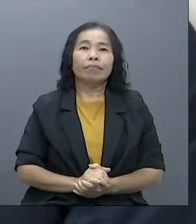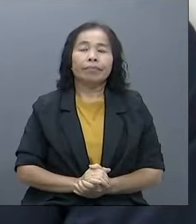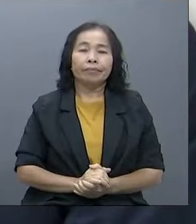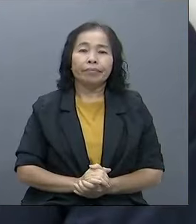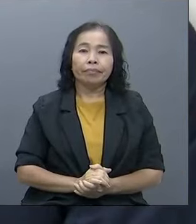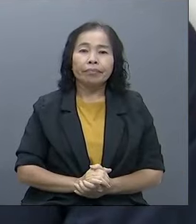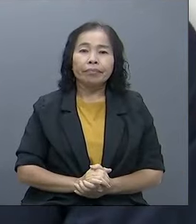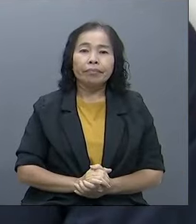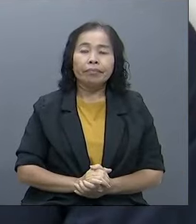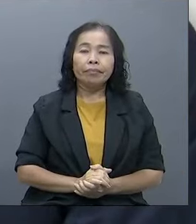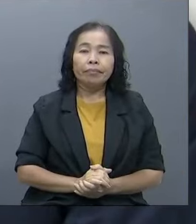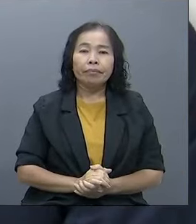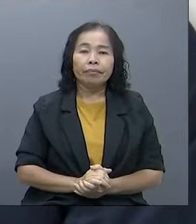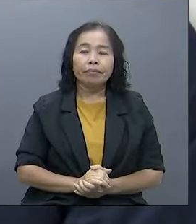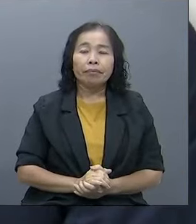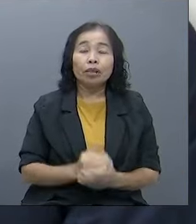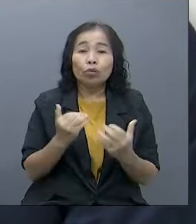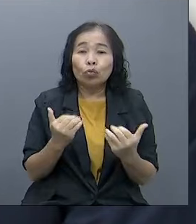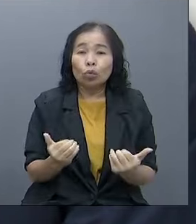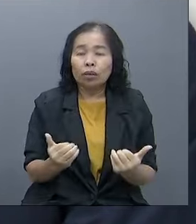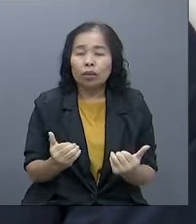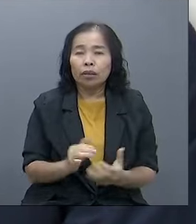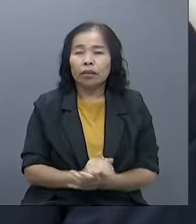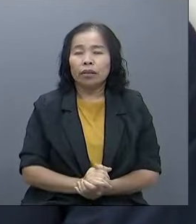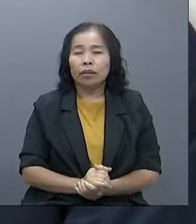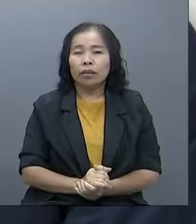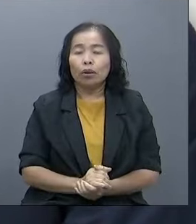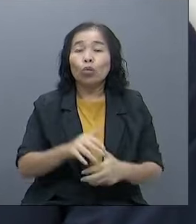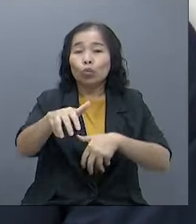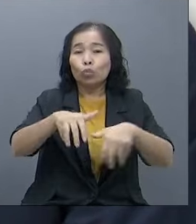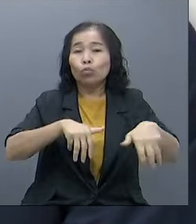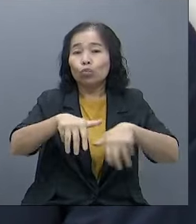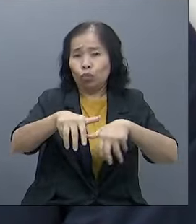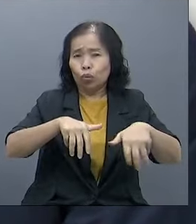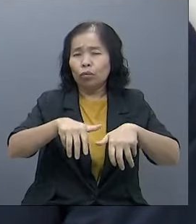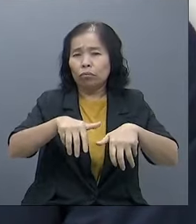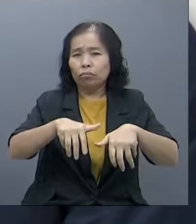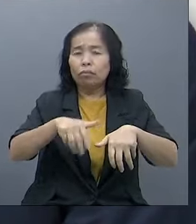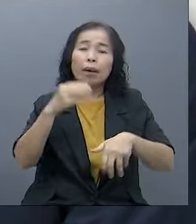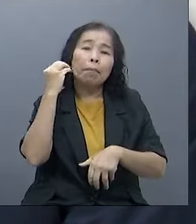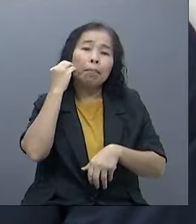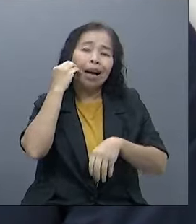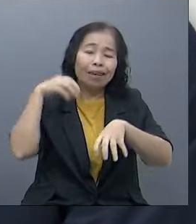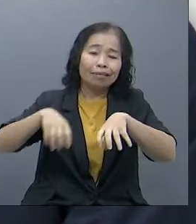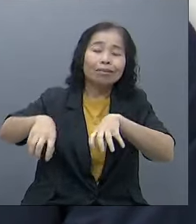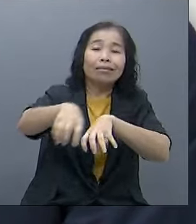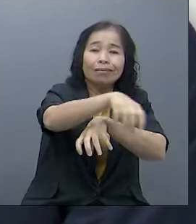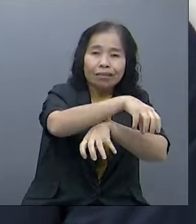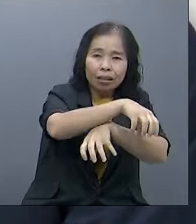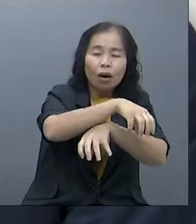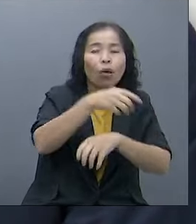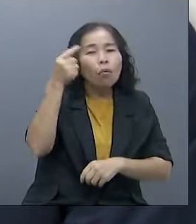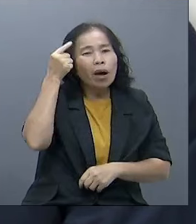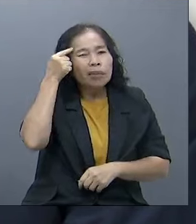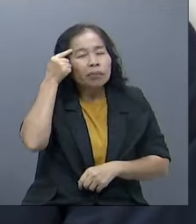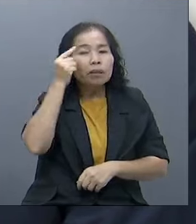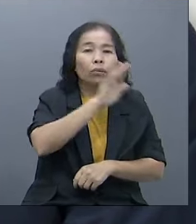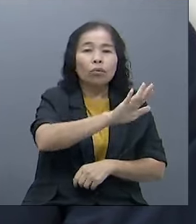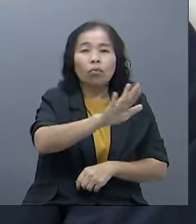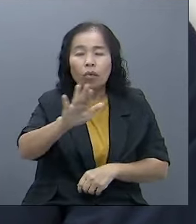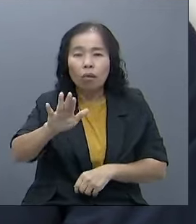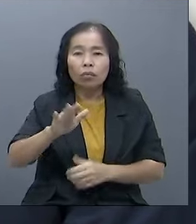สิ่งที่เกิดขึ้นตอนนี้เนี่ยโดยเฉพาะเหตุที่เกิดขึ้นในชุมชนในหมู่บ้านนะครับมันจะมีข้อคิดเห็นจำนวนมากนะครับแล้ว